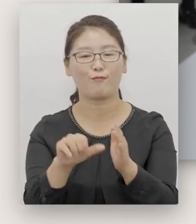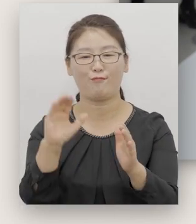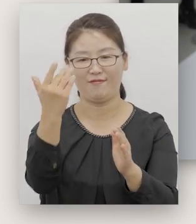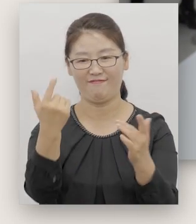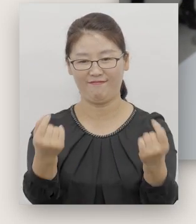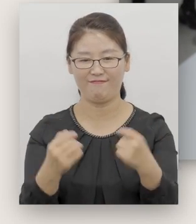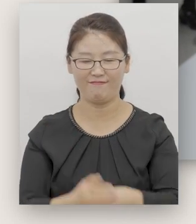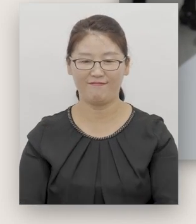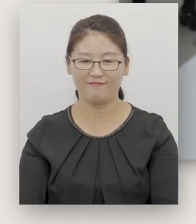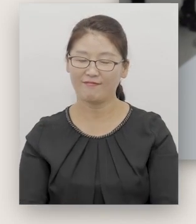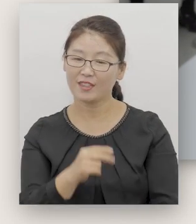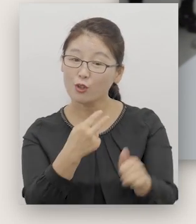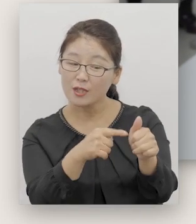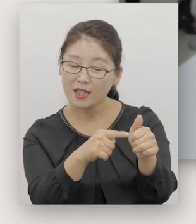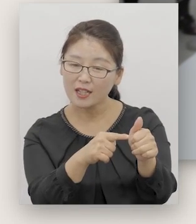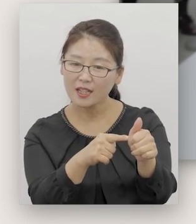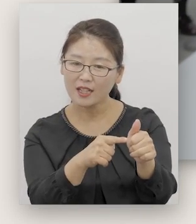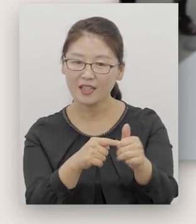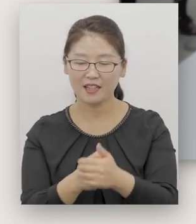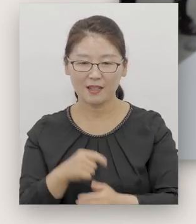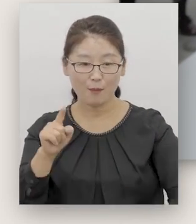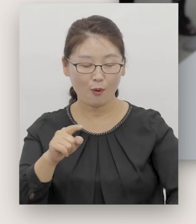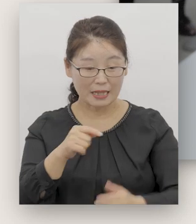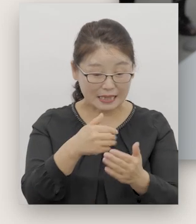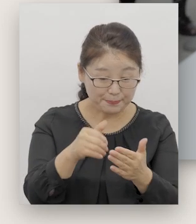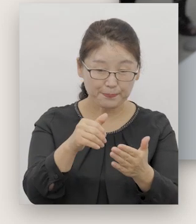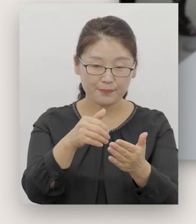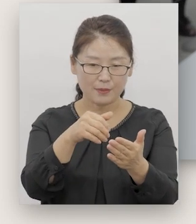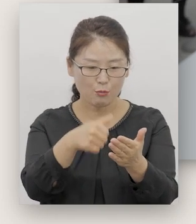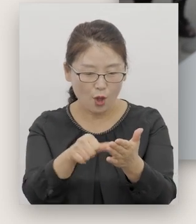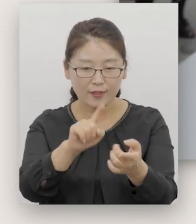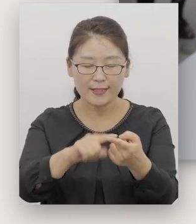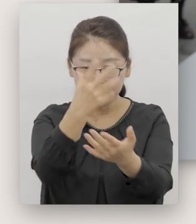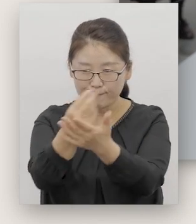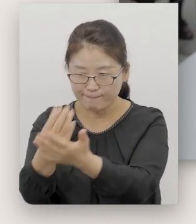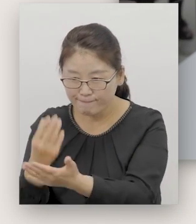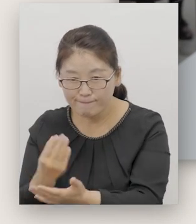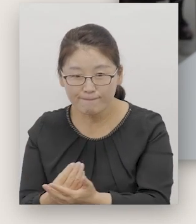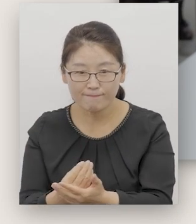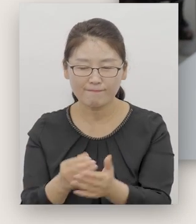근데 더 아이러니한 것은 무엇이냐면 뒷시장이 굉장히 많은 복제품을 만들었다고 했잖아요.